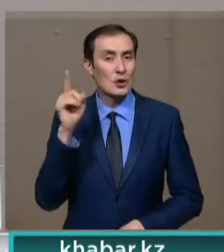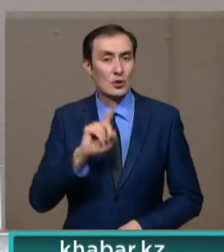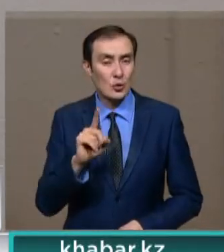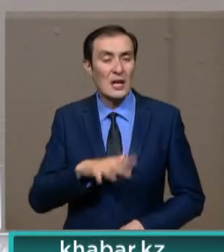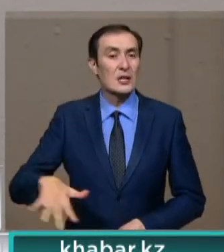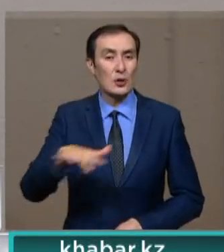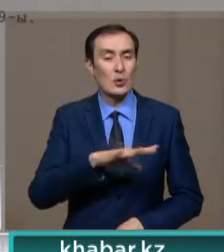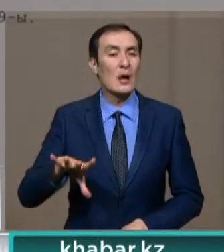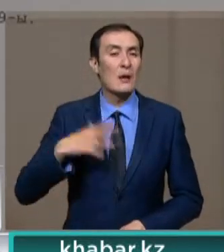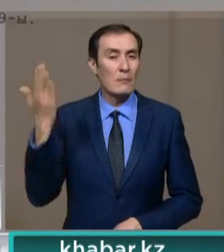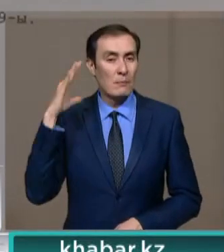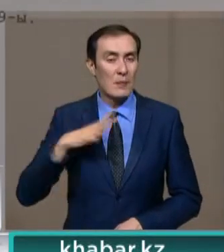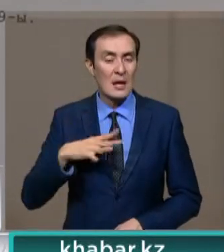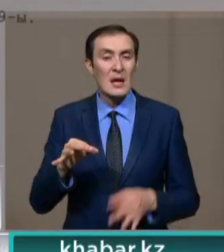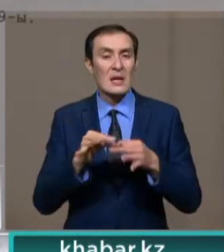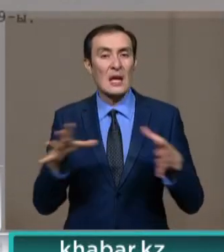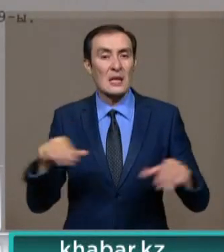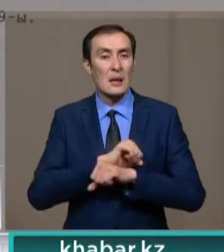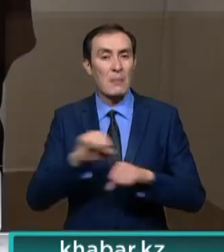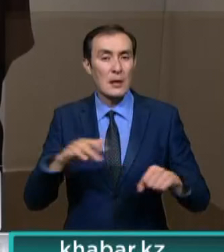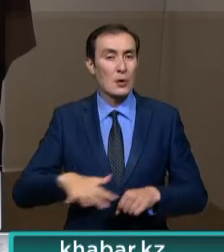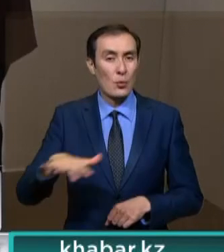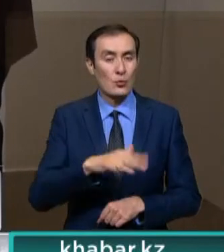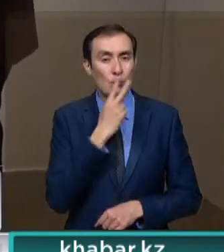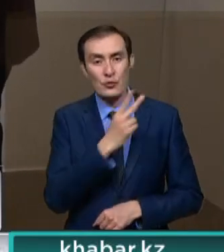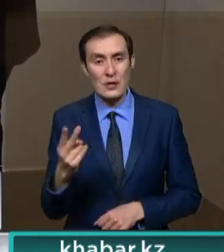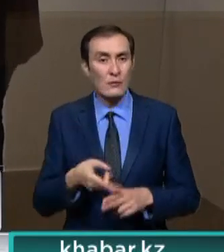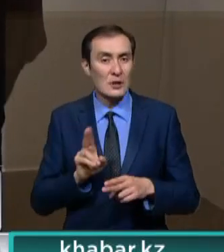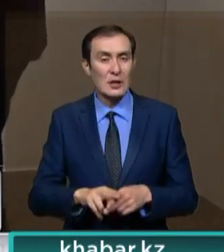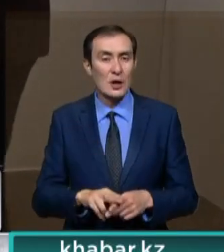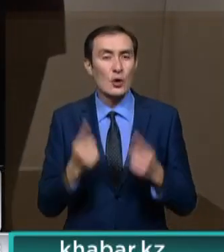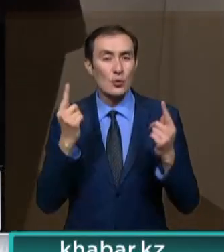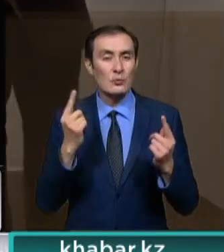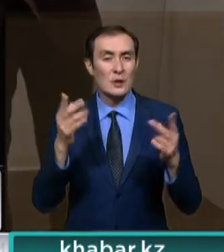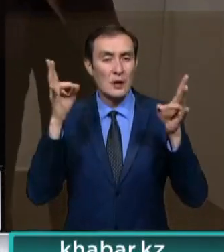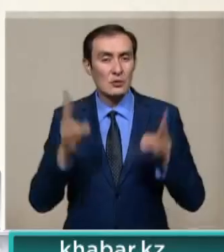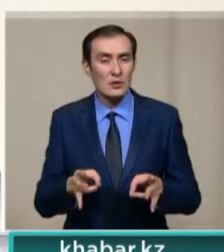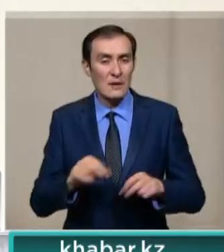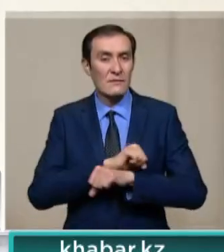на ее территории когда-то был ядерный полигон. Сегодня они увидели эти разрушительные последствия взрывов.